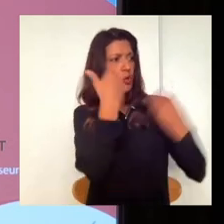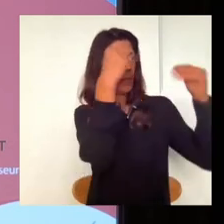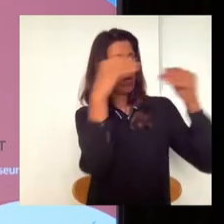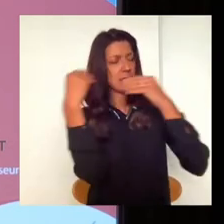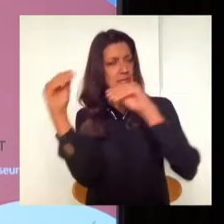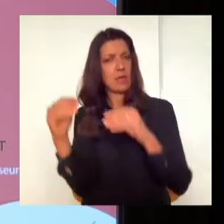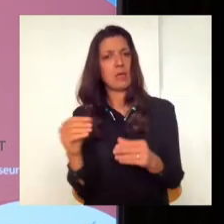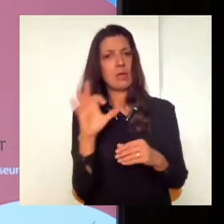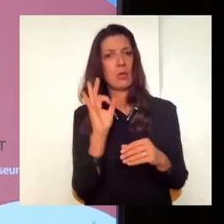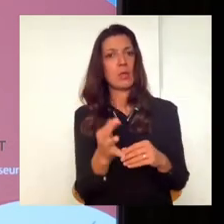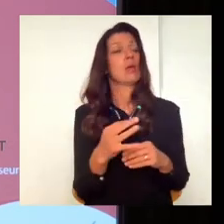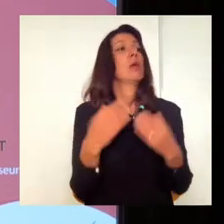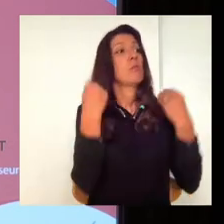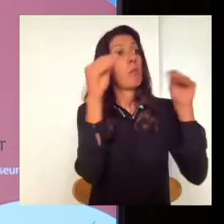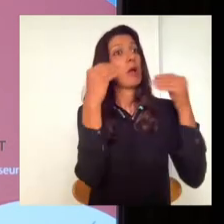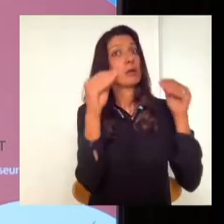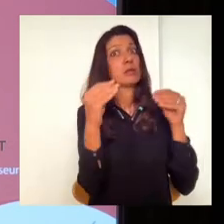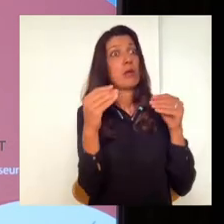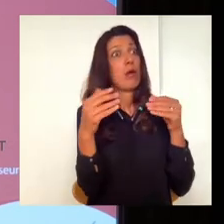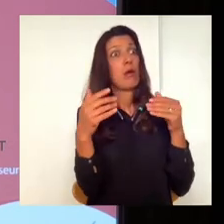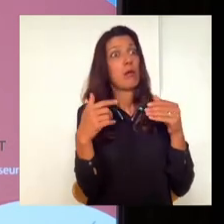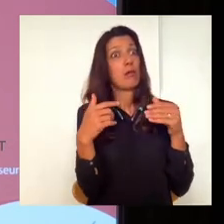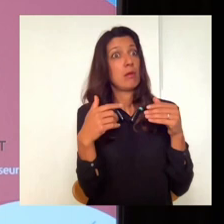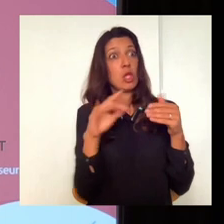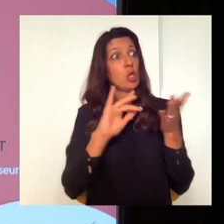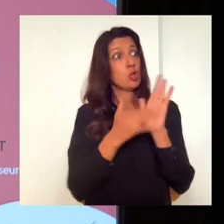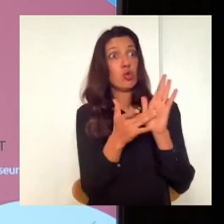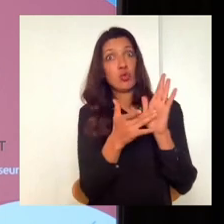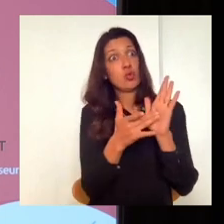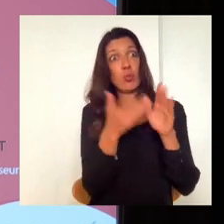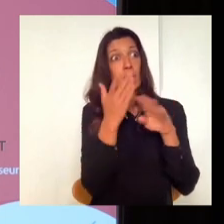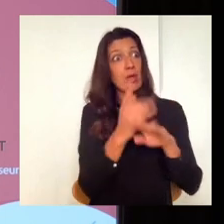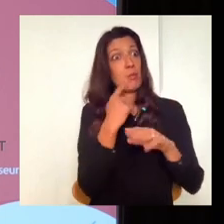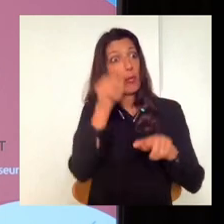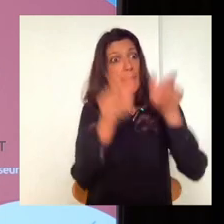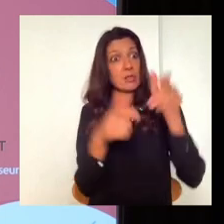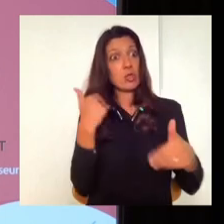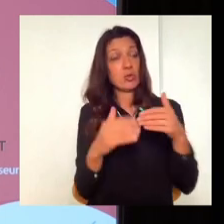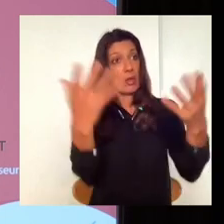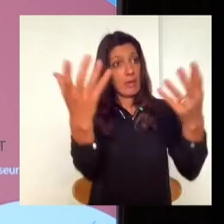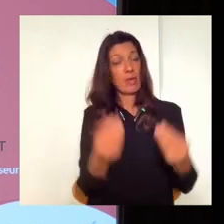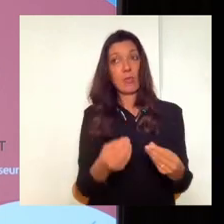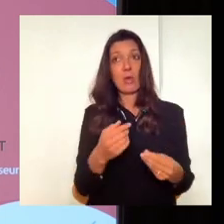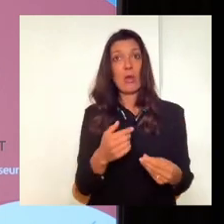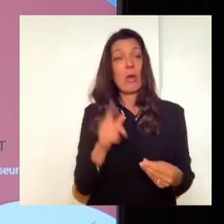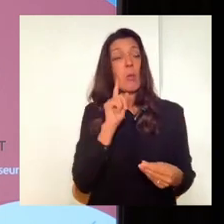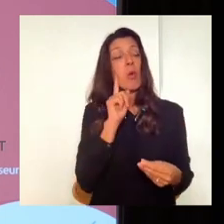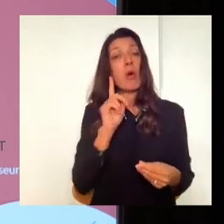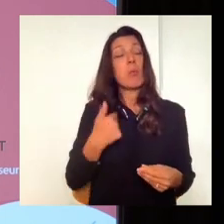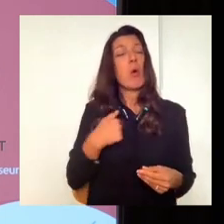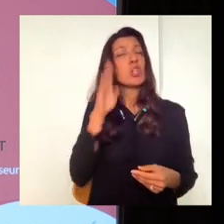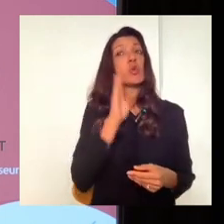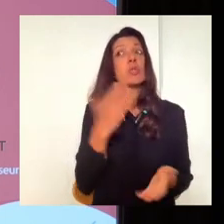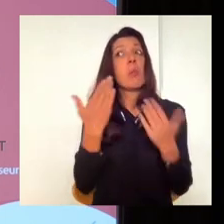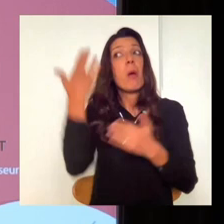handicapé et mes magasins, ils avaient des portes électriques, ils avaient tout ce qu'il fallait pour accueillir les personnes handicapées. Pas parce que j'étais plus gentil qu'un autre, juste parce que je ne